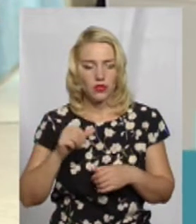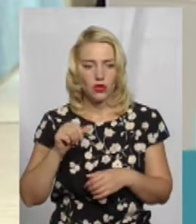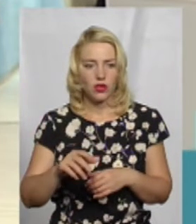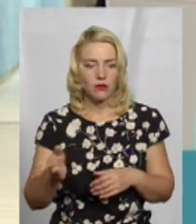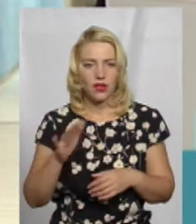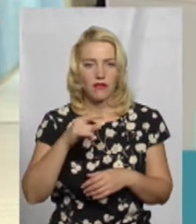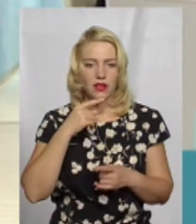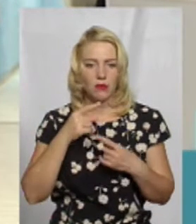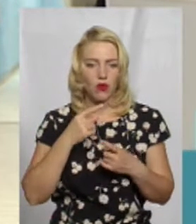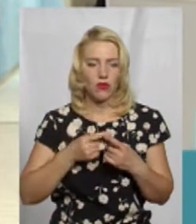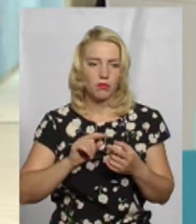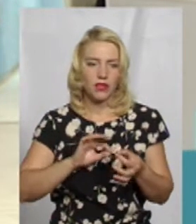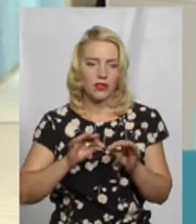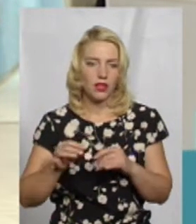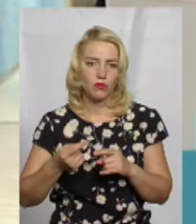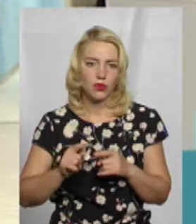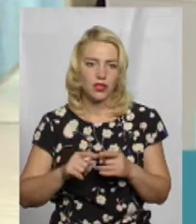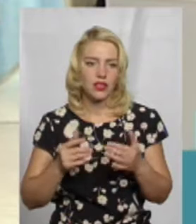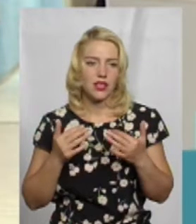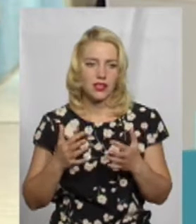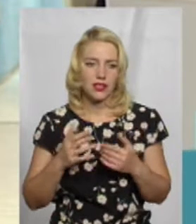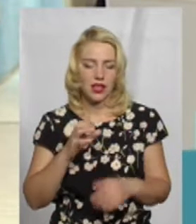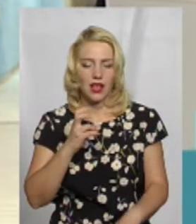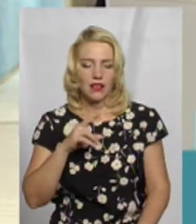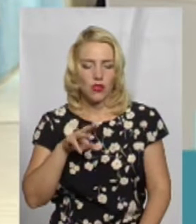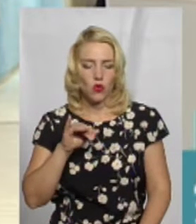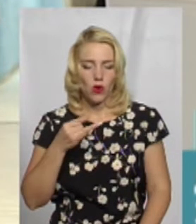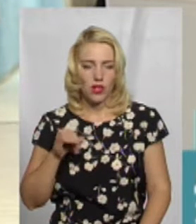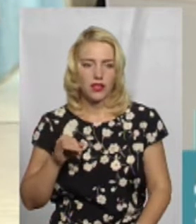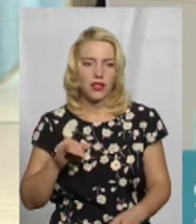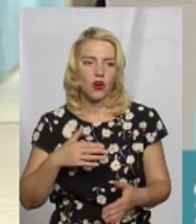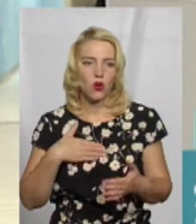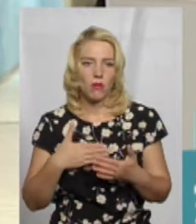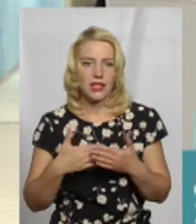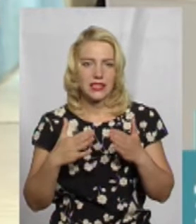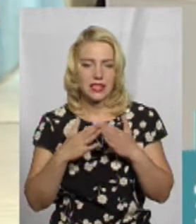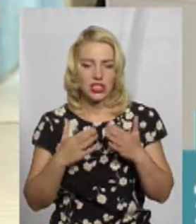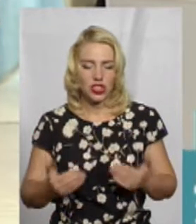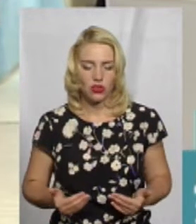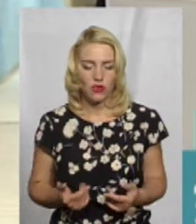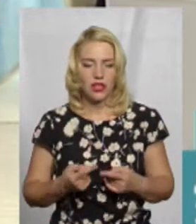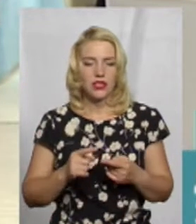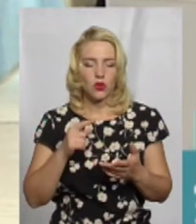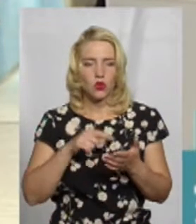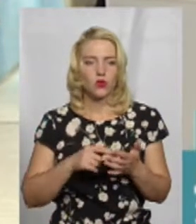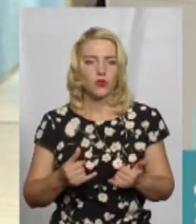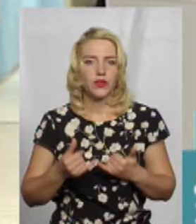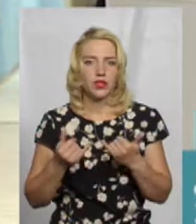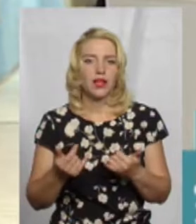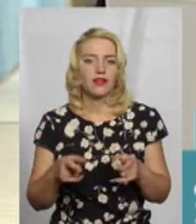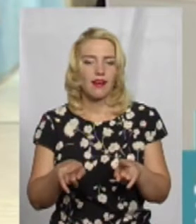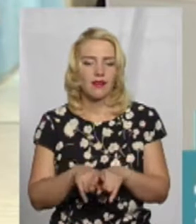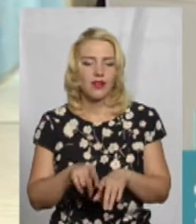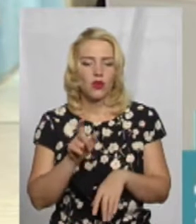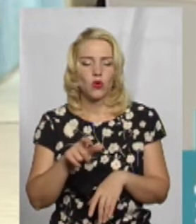Давайте поговоримо більш детально про це. Наскільки, пане Анатолію, громадські житлові будівлі у Хмельницькому доступні для таких людей? Маю